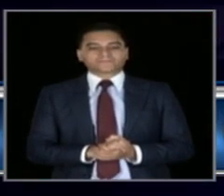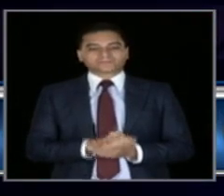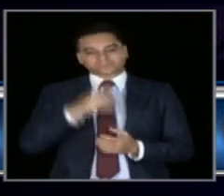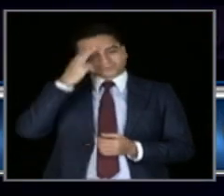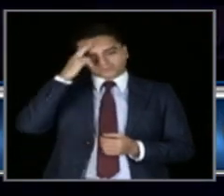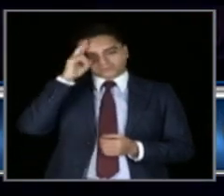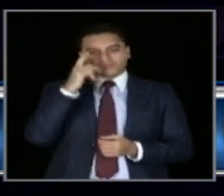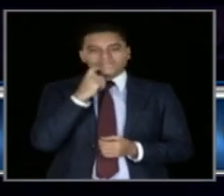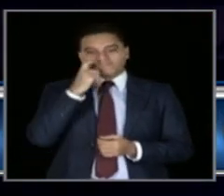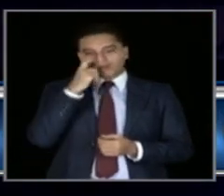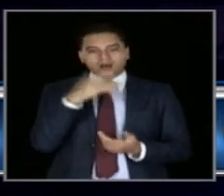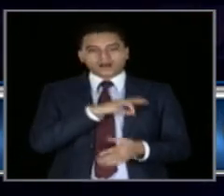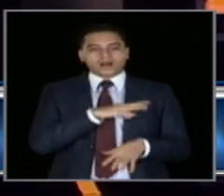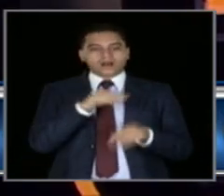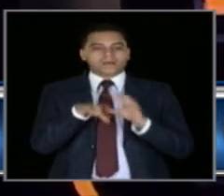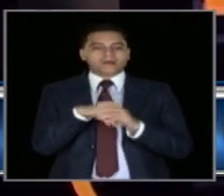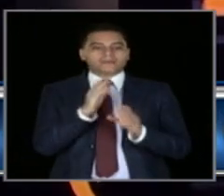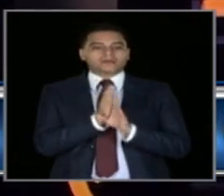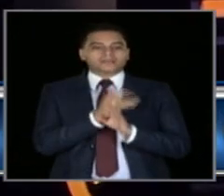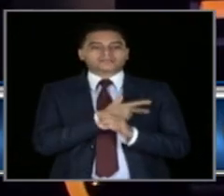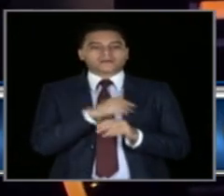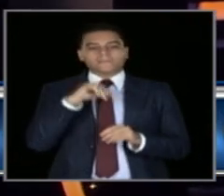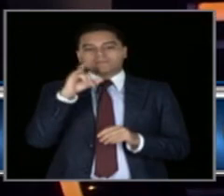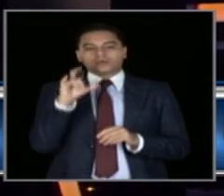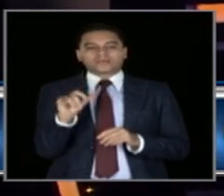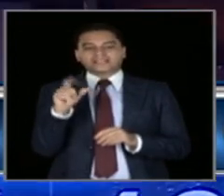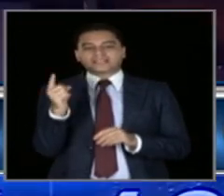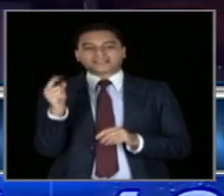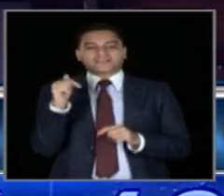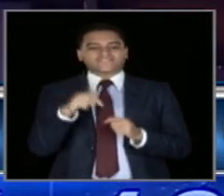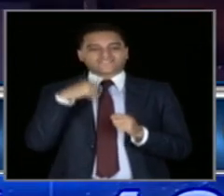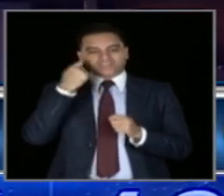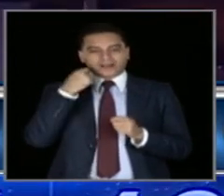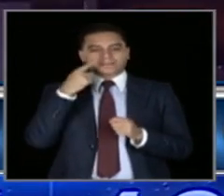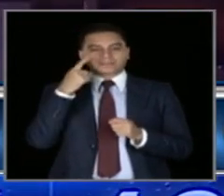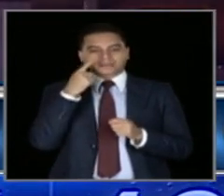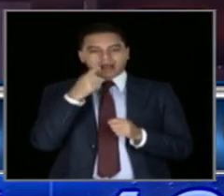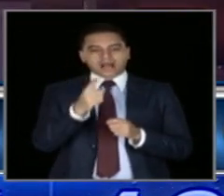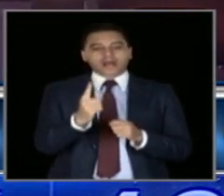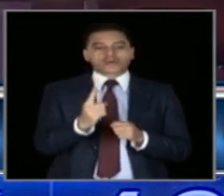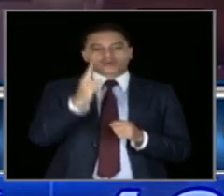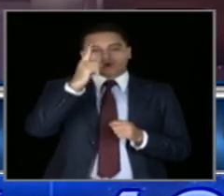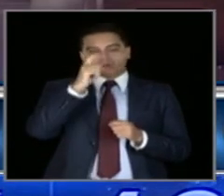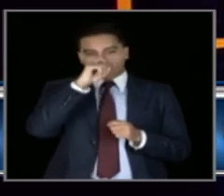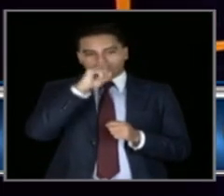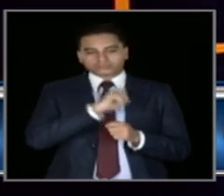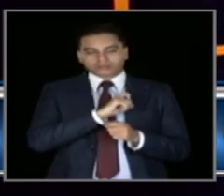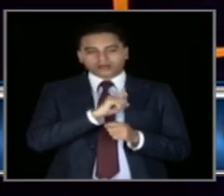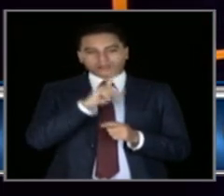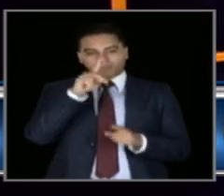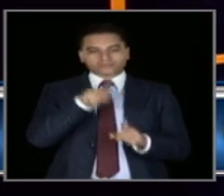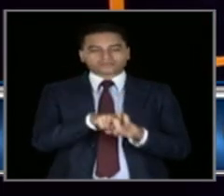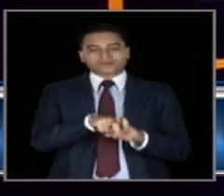من هو الفنان الراحل الذي قام بدور منير في فيلم لك يوم يا ظالم؟ بطولة فاتن